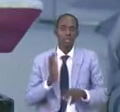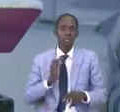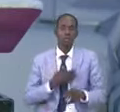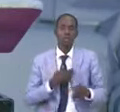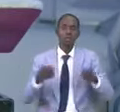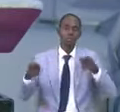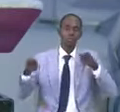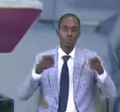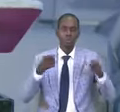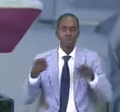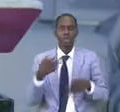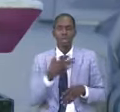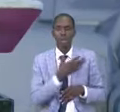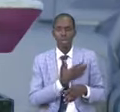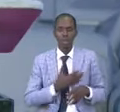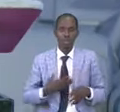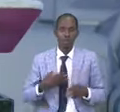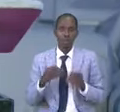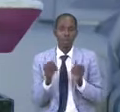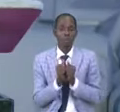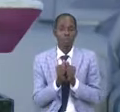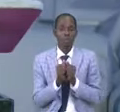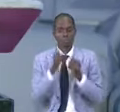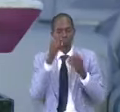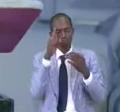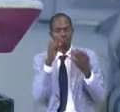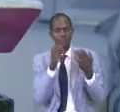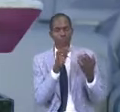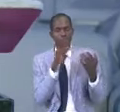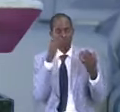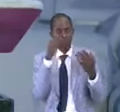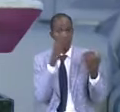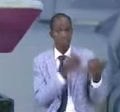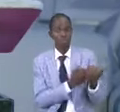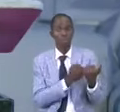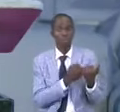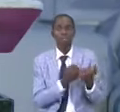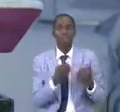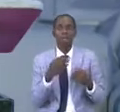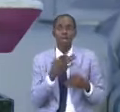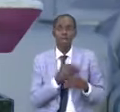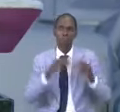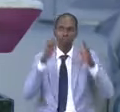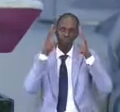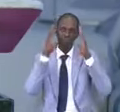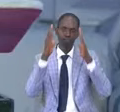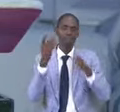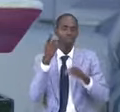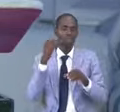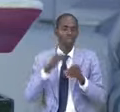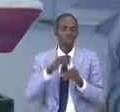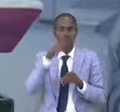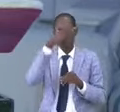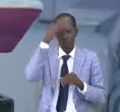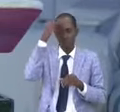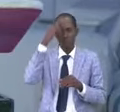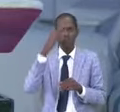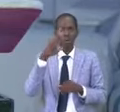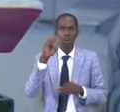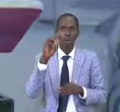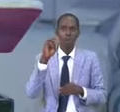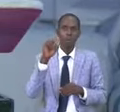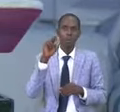avec conviction et avec concentration en romain 8 verset 31 romain 8